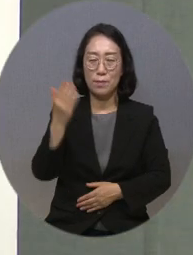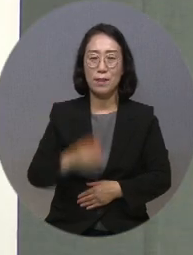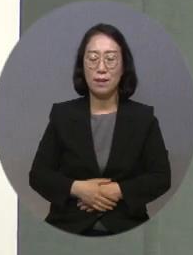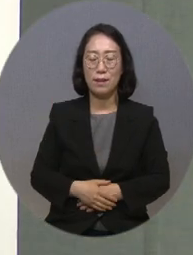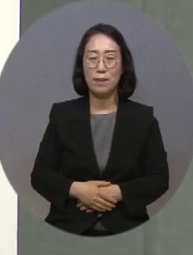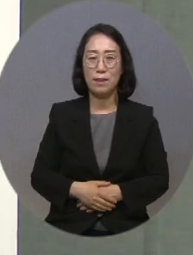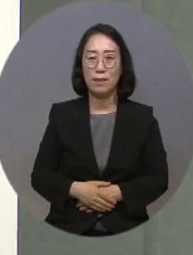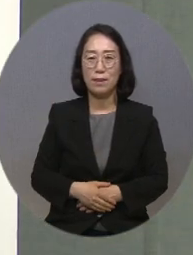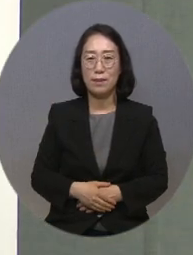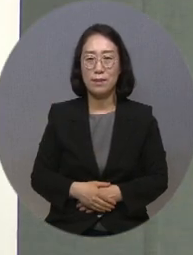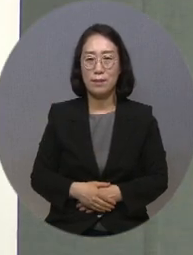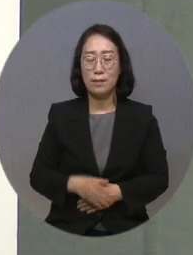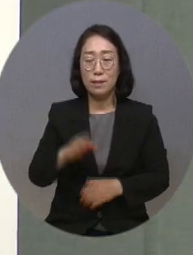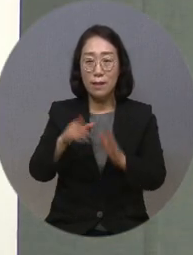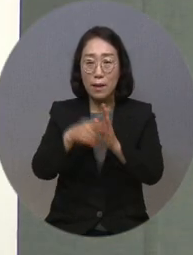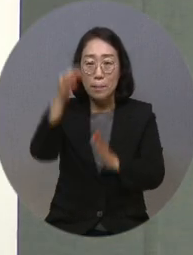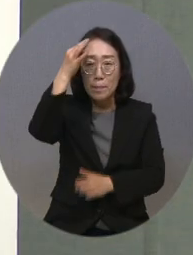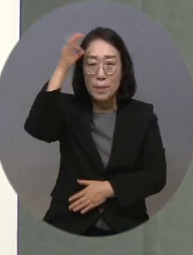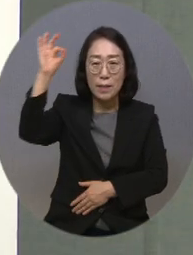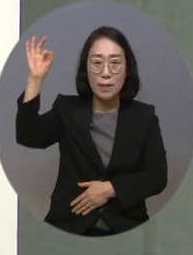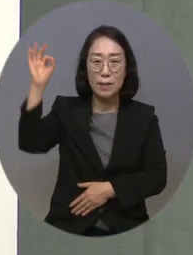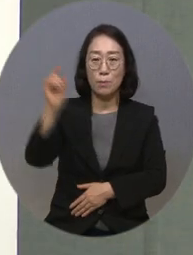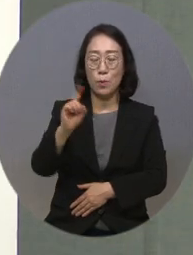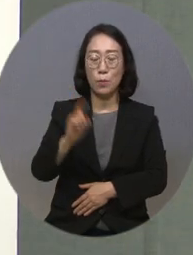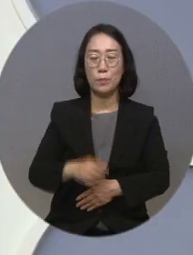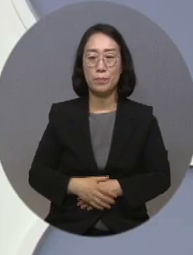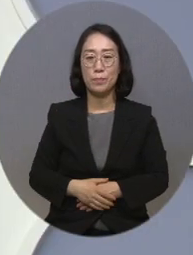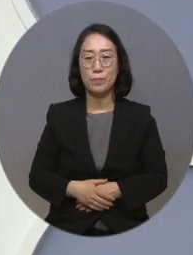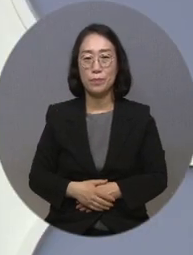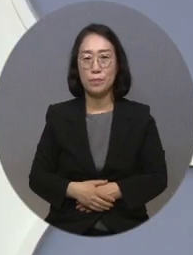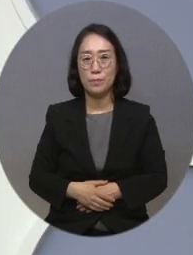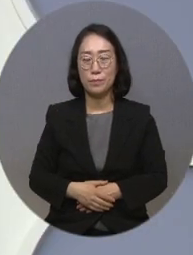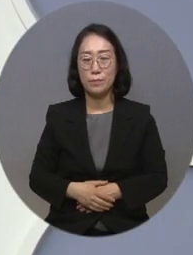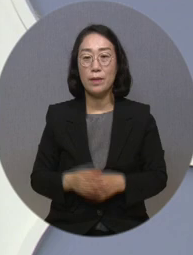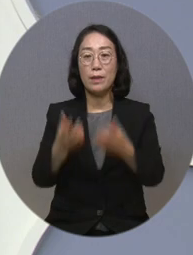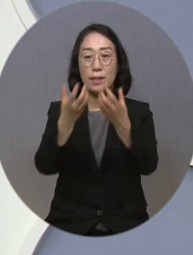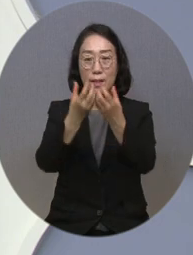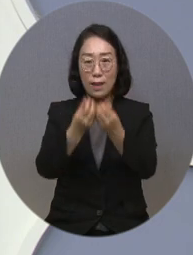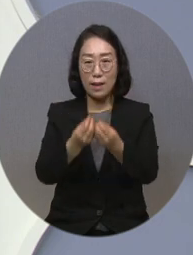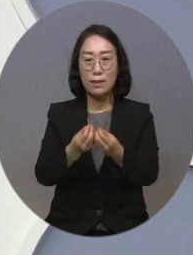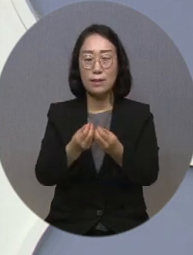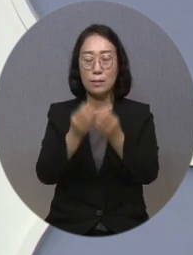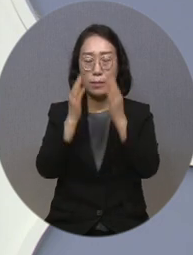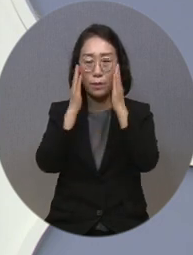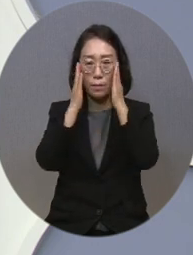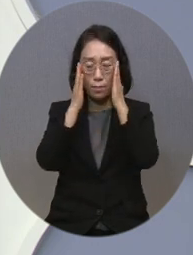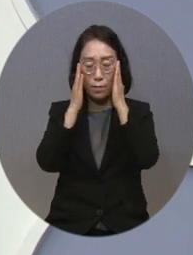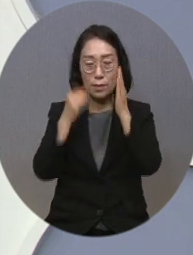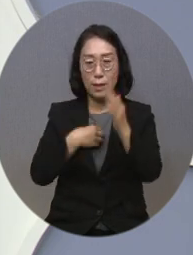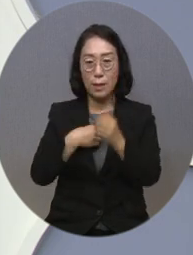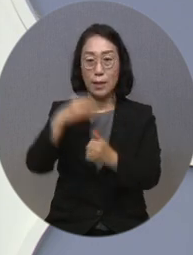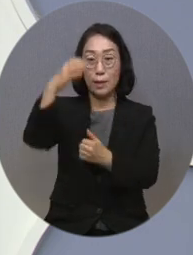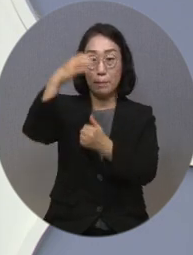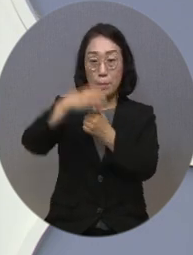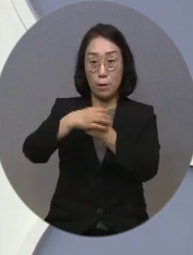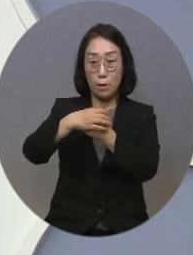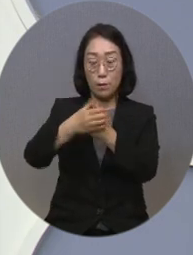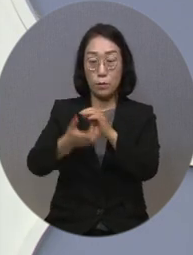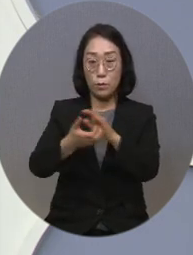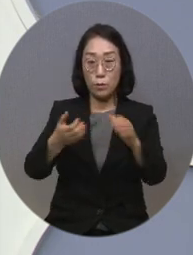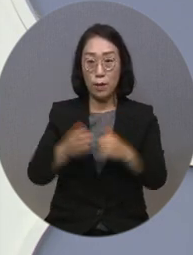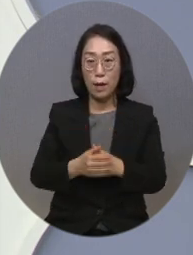그때 기억나는 일 좀 하나 소개해 주시죠. 예를 들면 제가 부임하기 전에 그